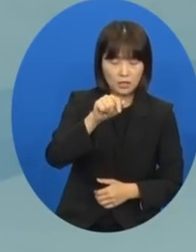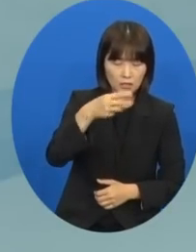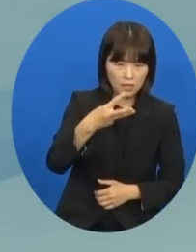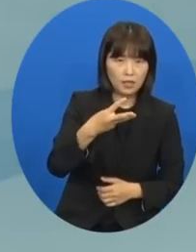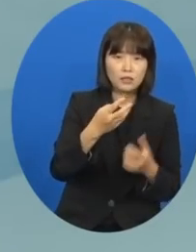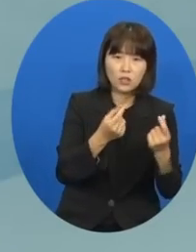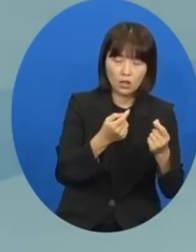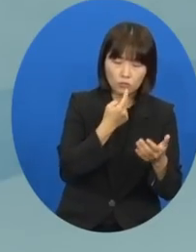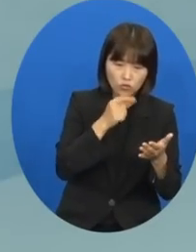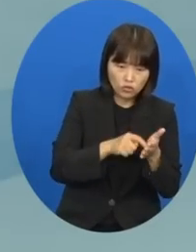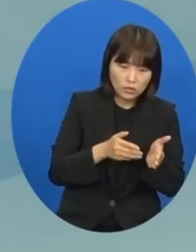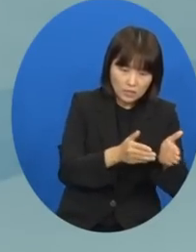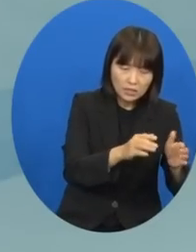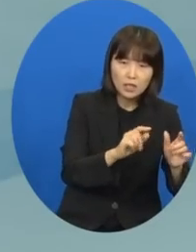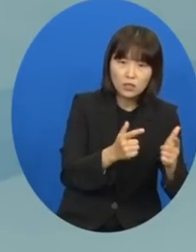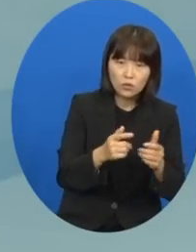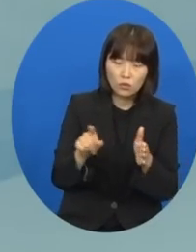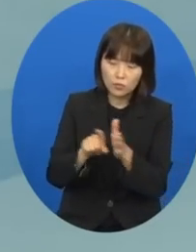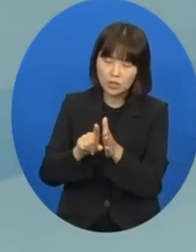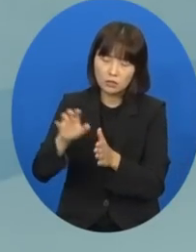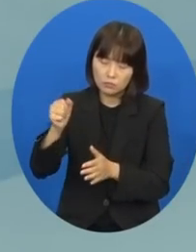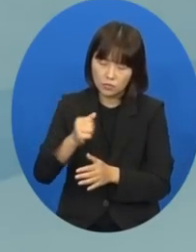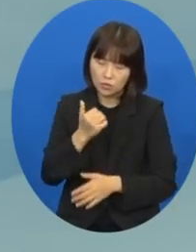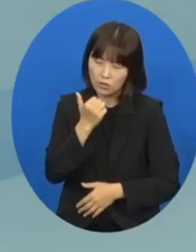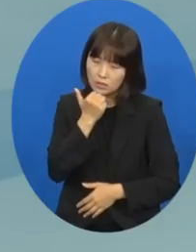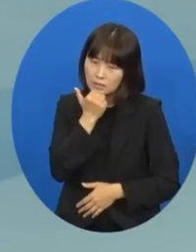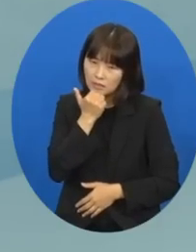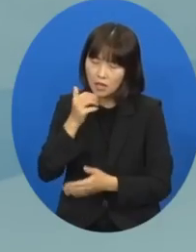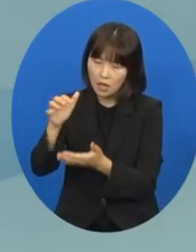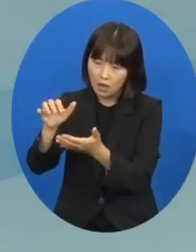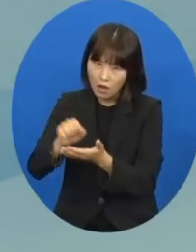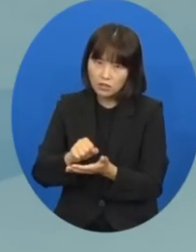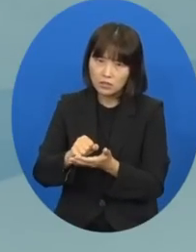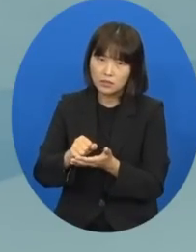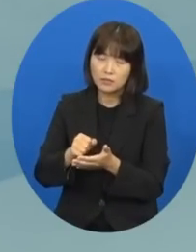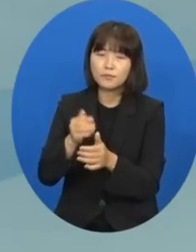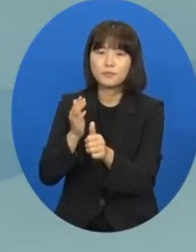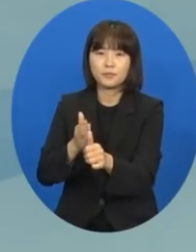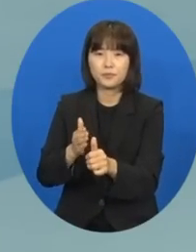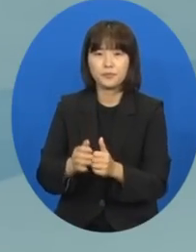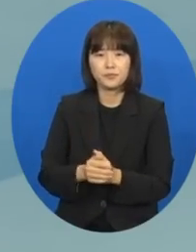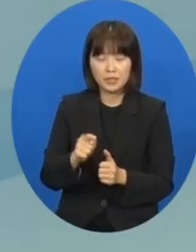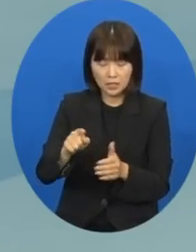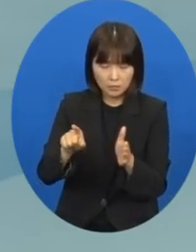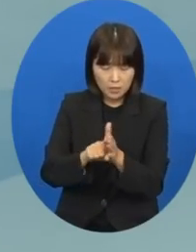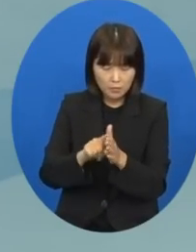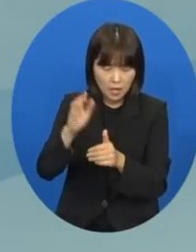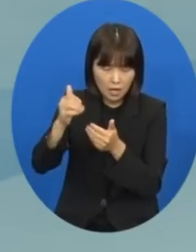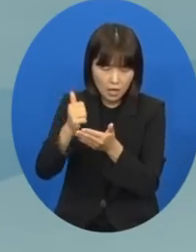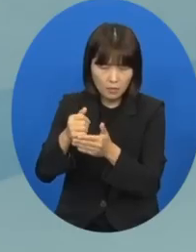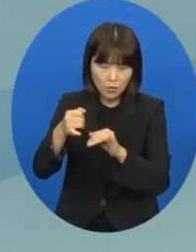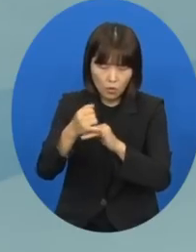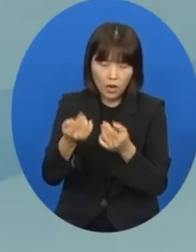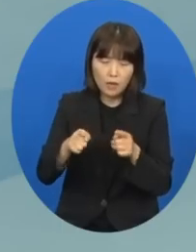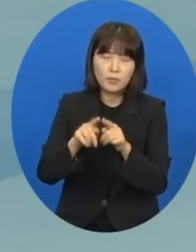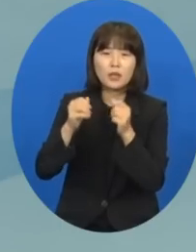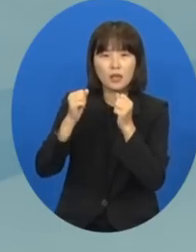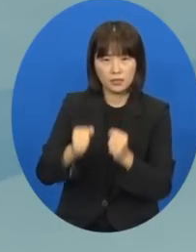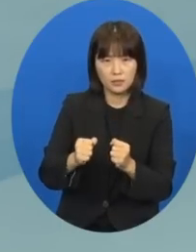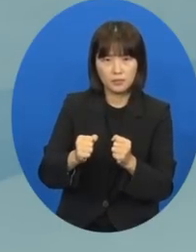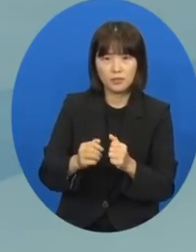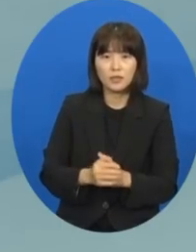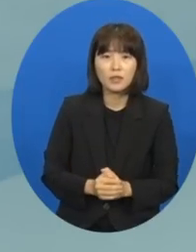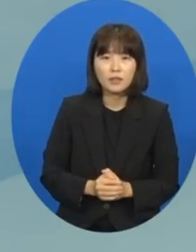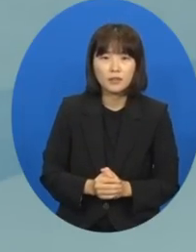믿음으로, 인내함으로 이삭을 얻으시길 바랍니다. 그 믿음에 반드시 하나님이 함께 하십니다. 하나님께서 최선의 길로 인도하시는 거예요.